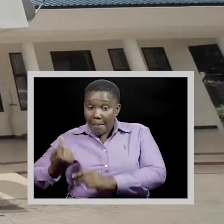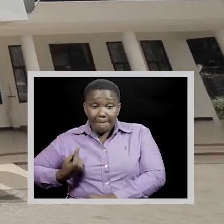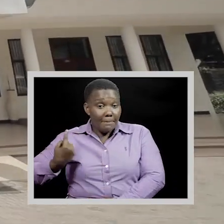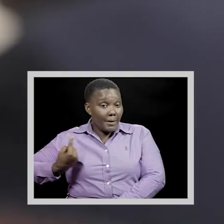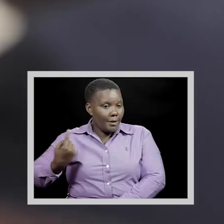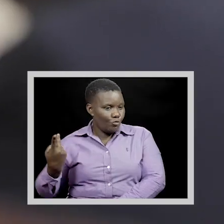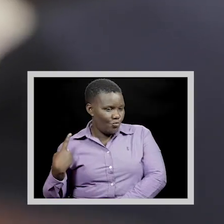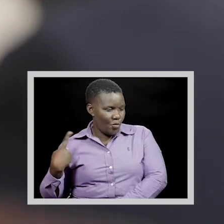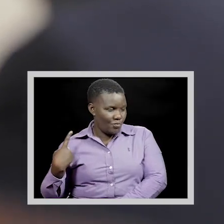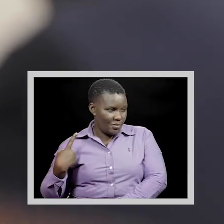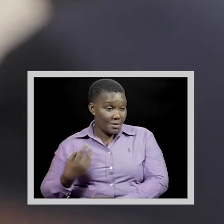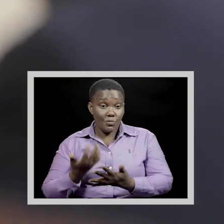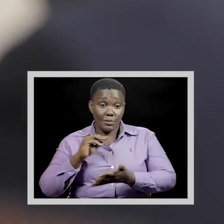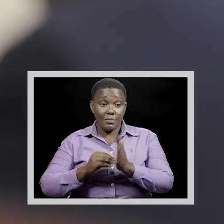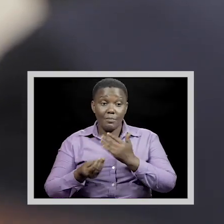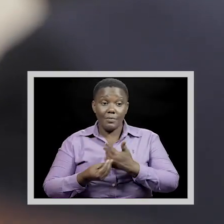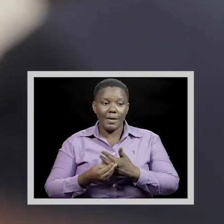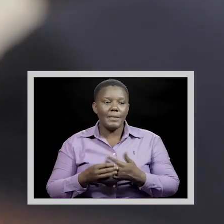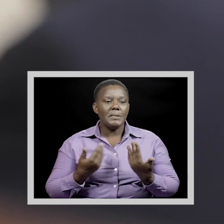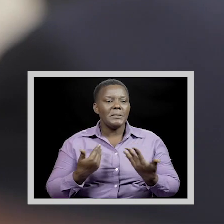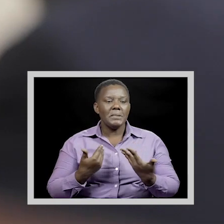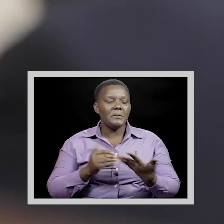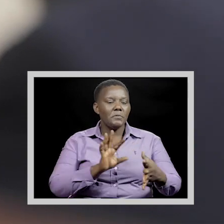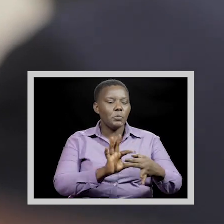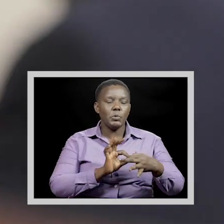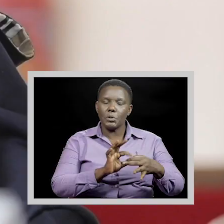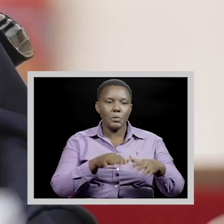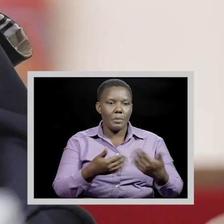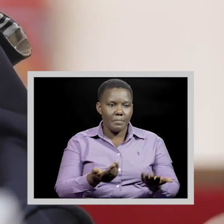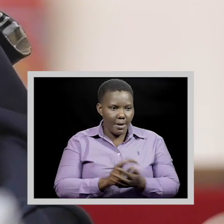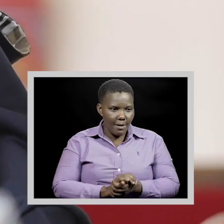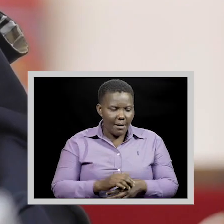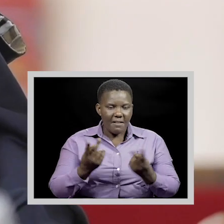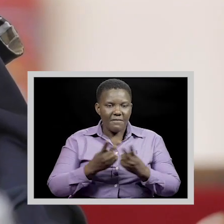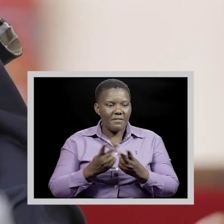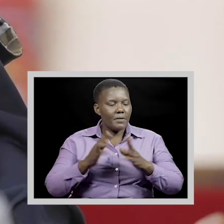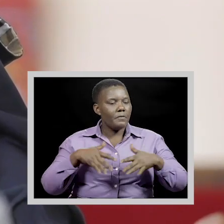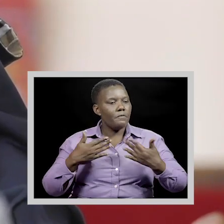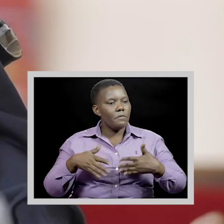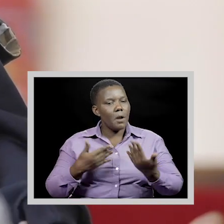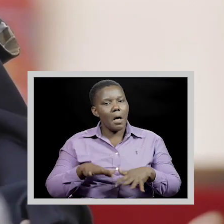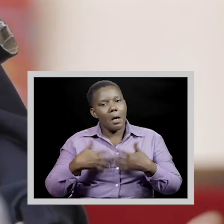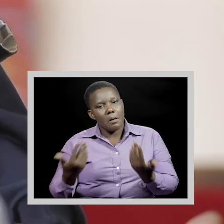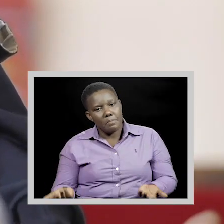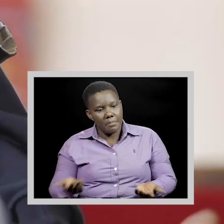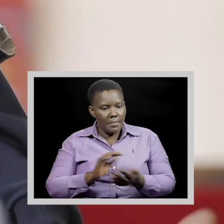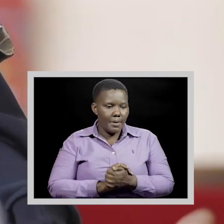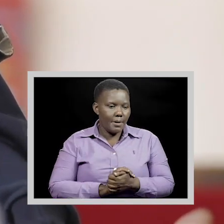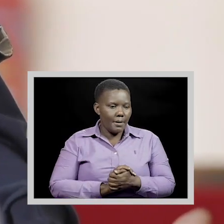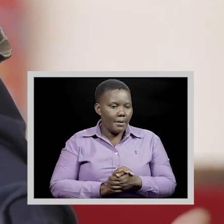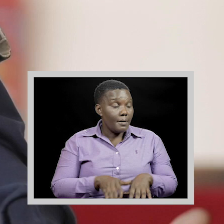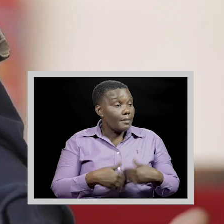nikamhoji sehemu yenye ufaragha kwa sababu hapa naona hanipi ushirikiano na ameonekana amepoteza